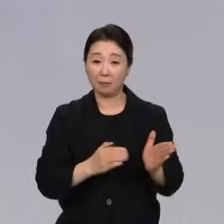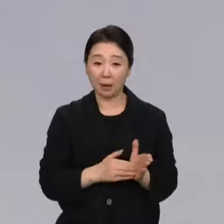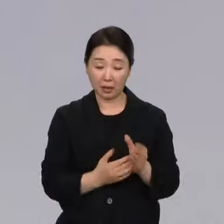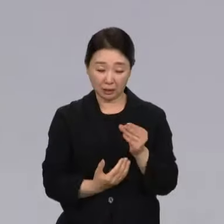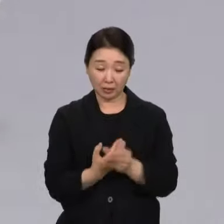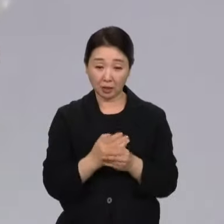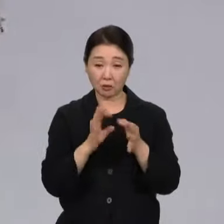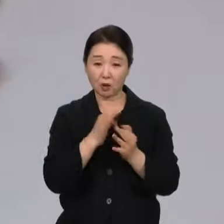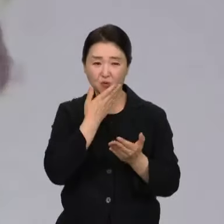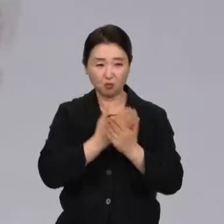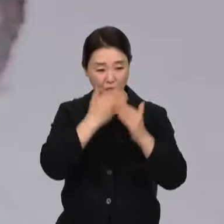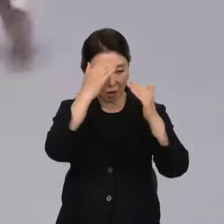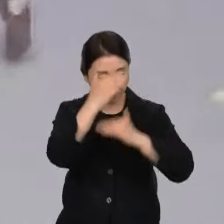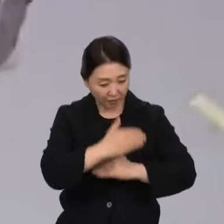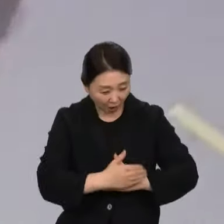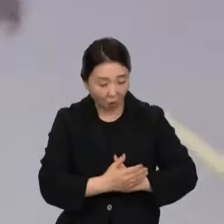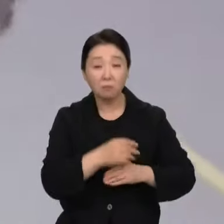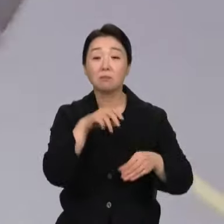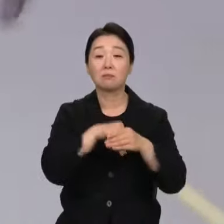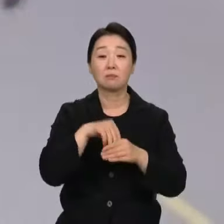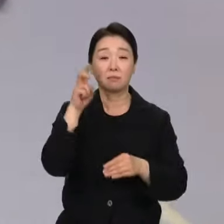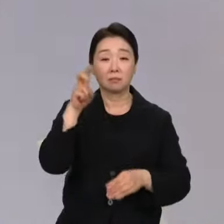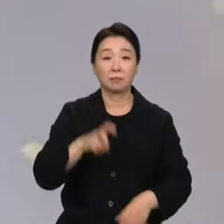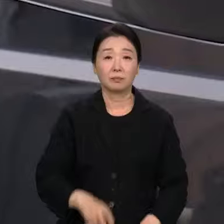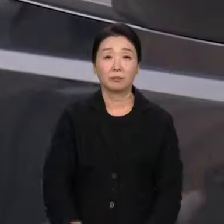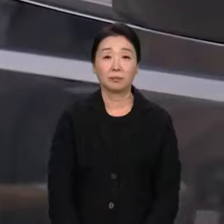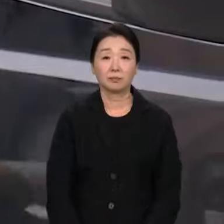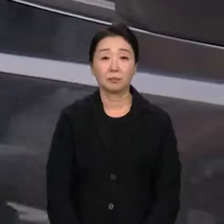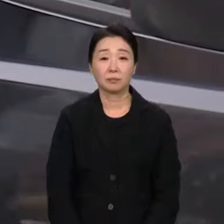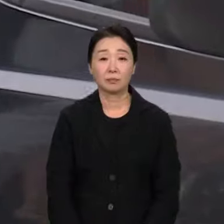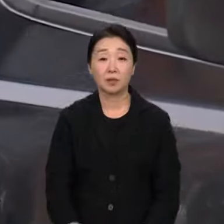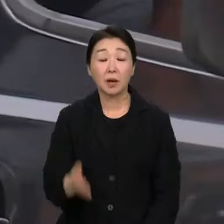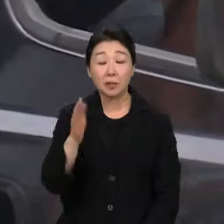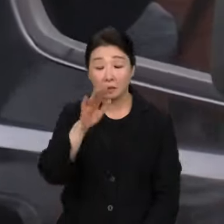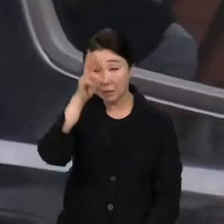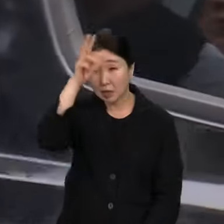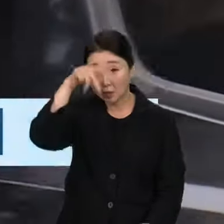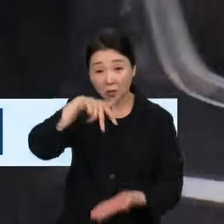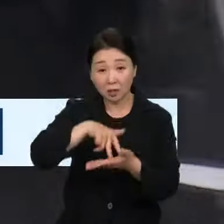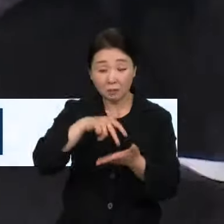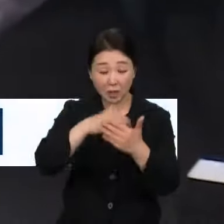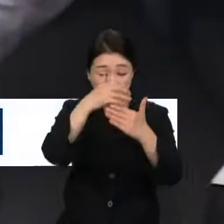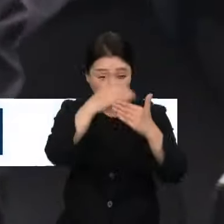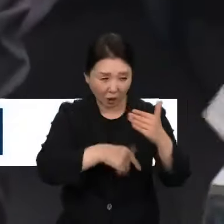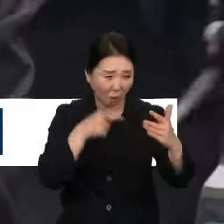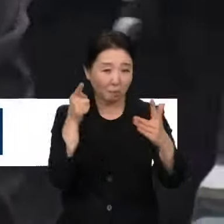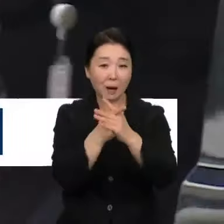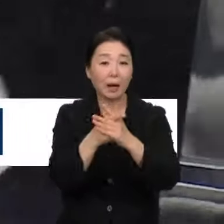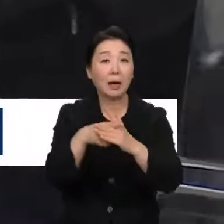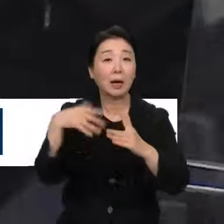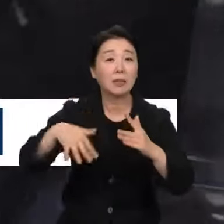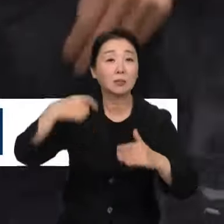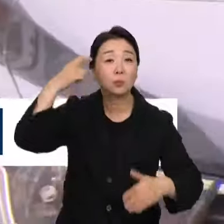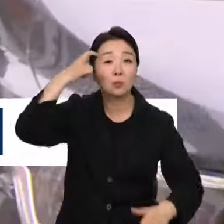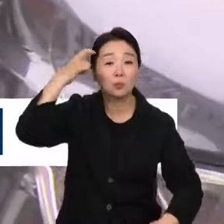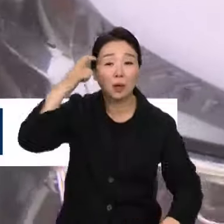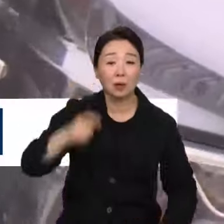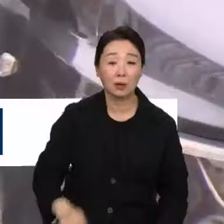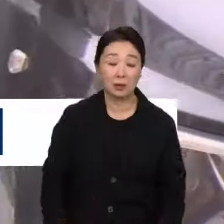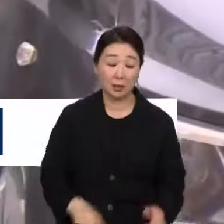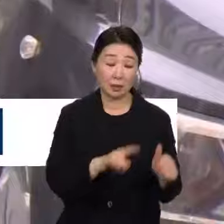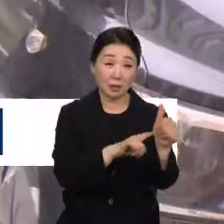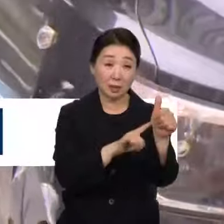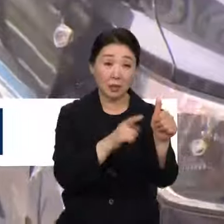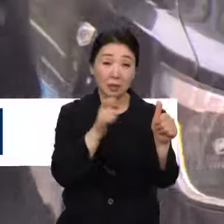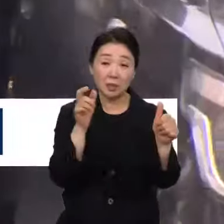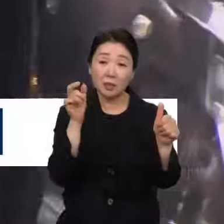관련해 중요한 내용이 들어있을 것으로 예상됐습니다. 하지만 경찰은 내용을 파악하지 못했습니다. 김 씨가